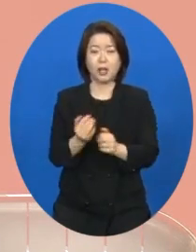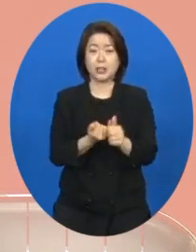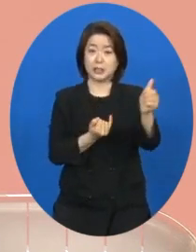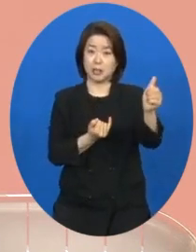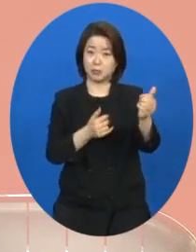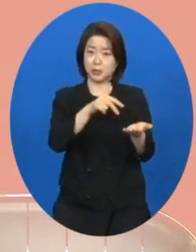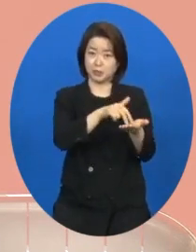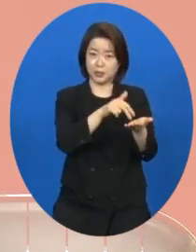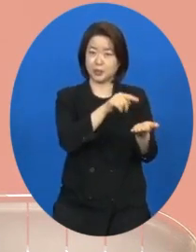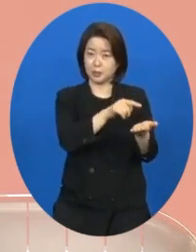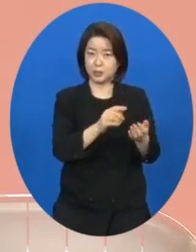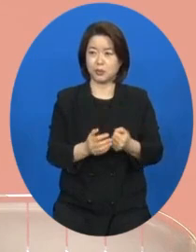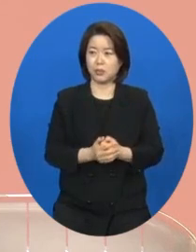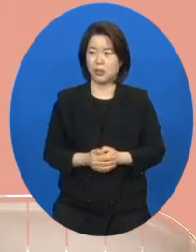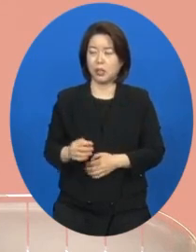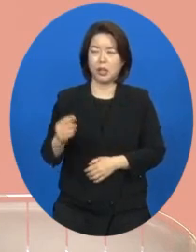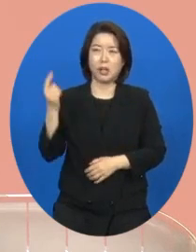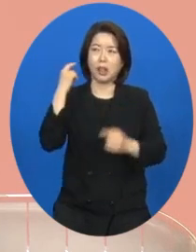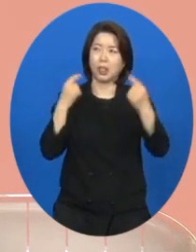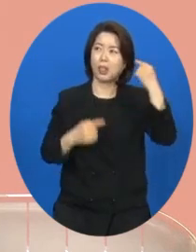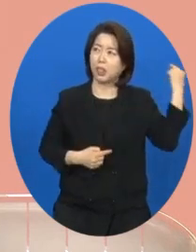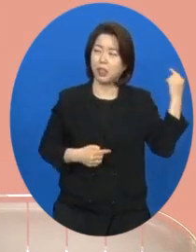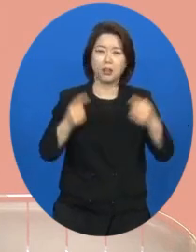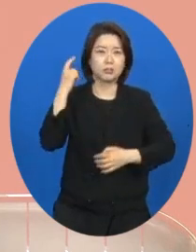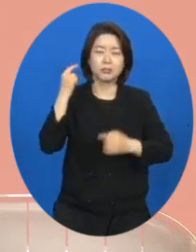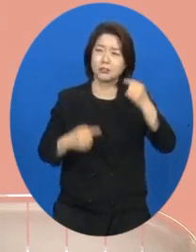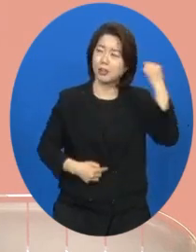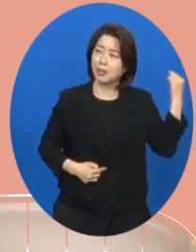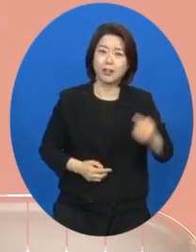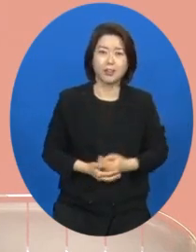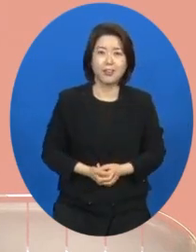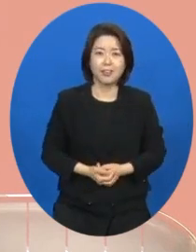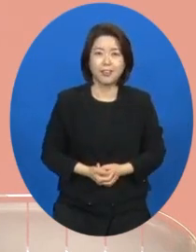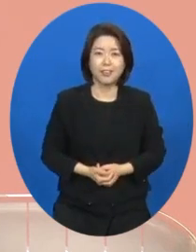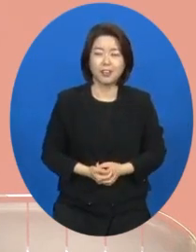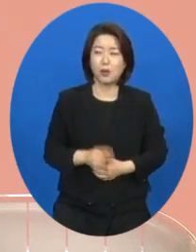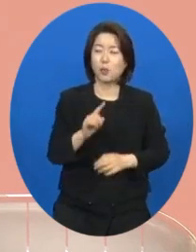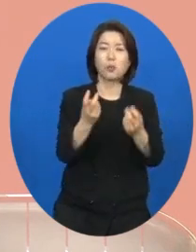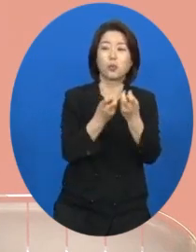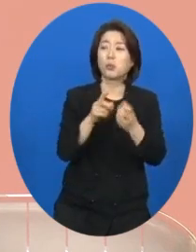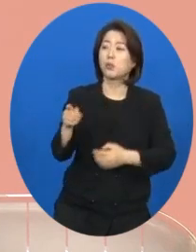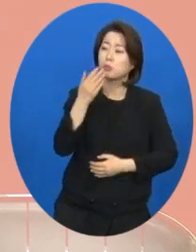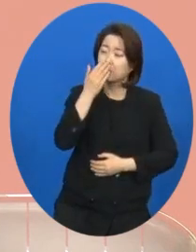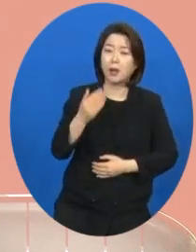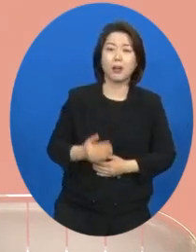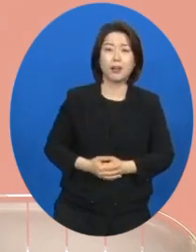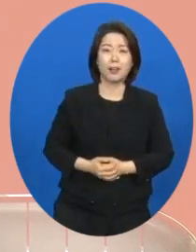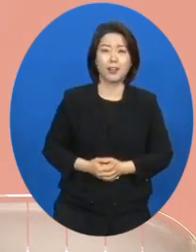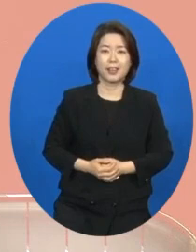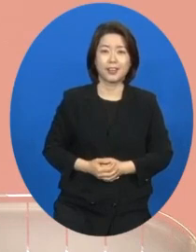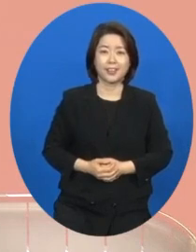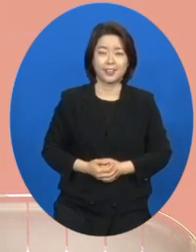남편들도 그냥 귀전으로 흘려 듣습니다. 어떻게 그렇게 살 수 있겠어?